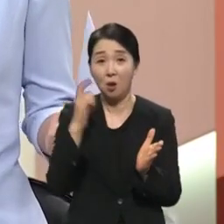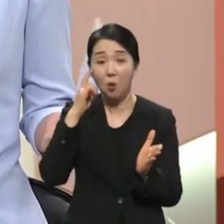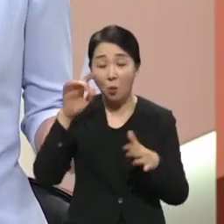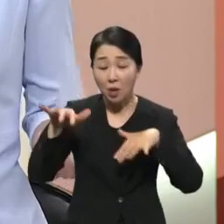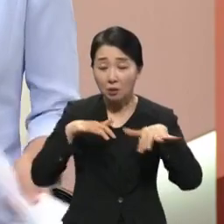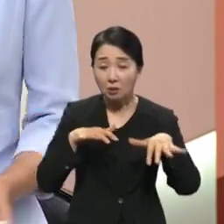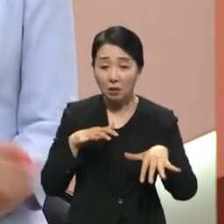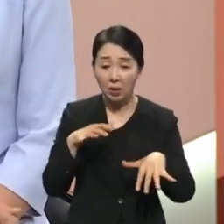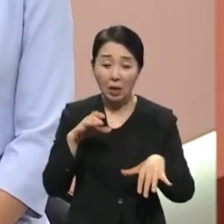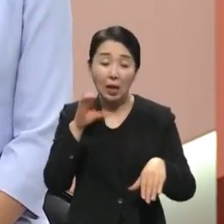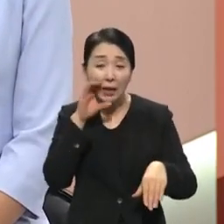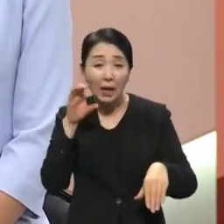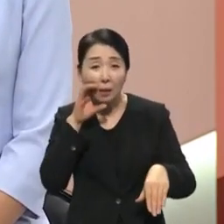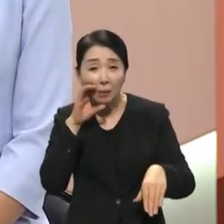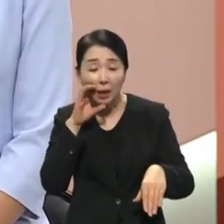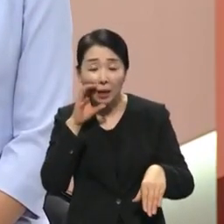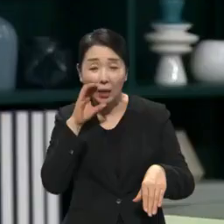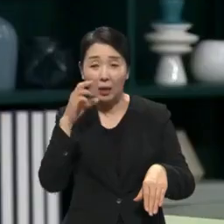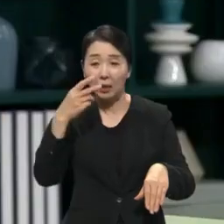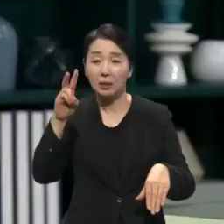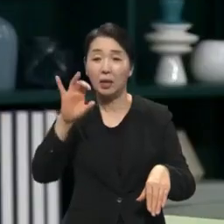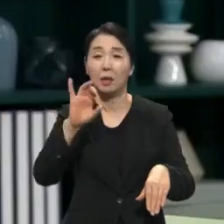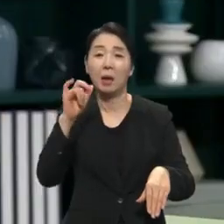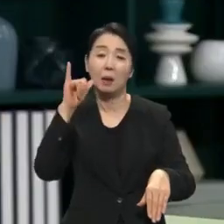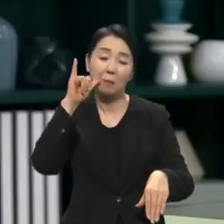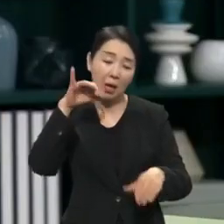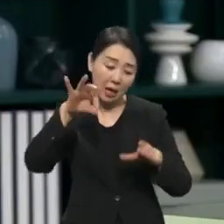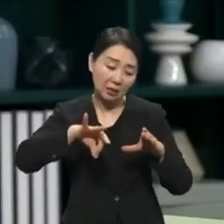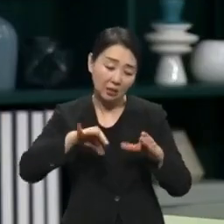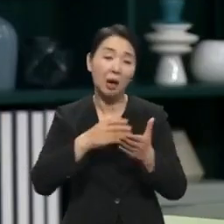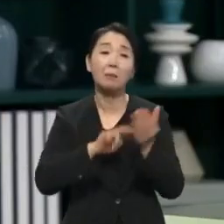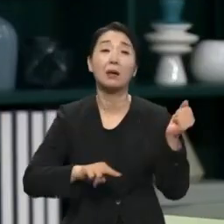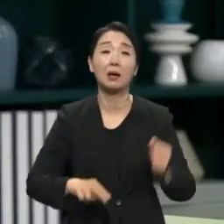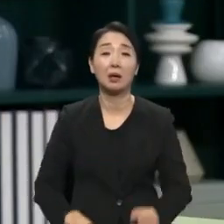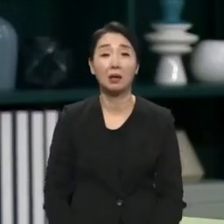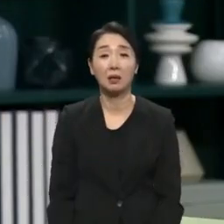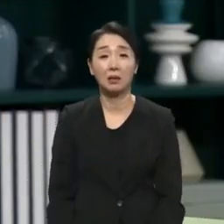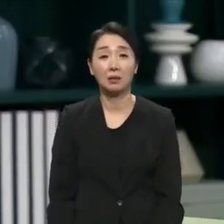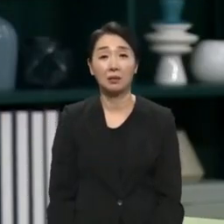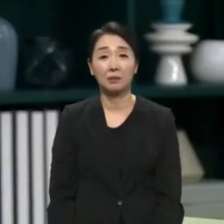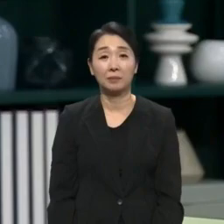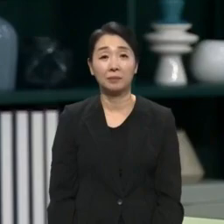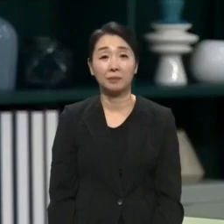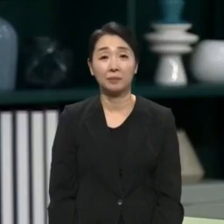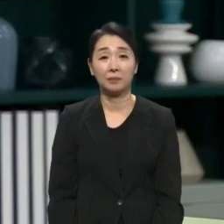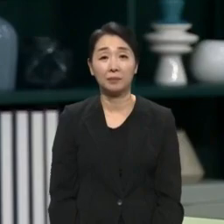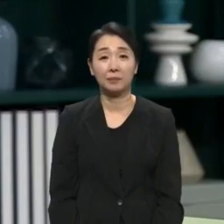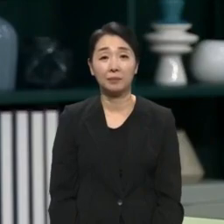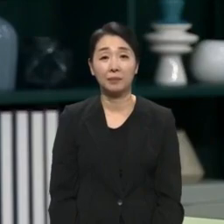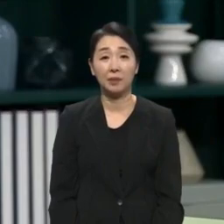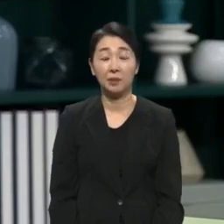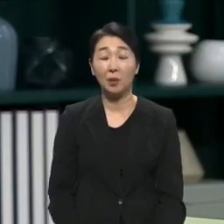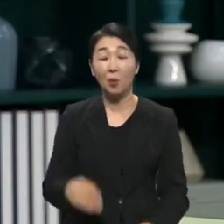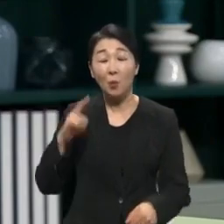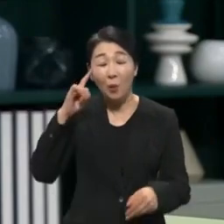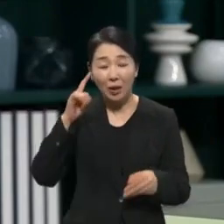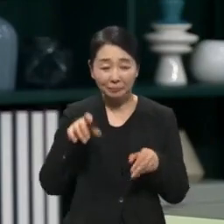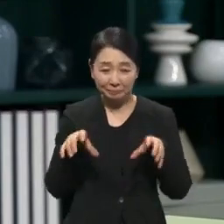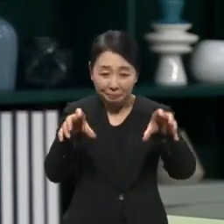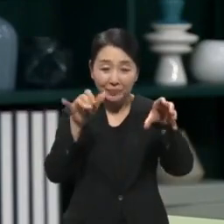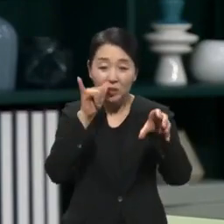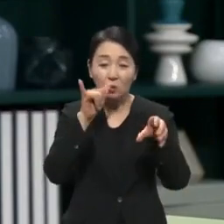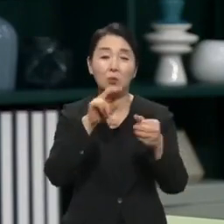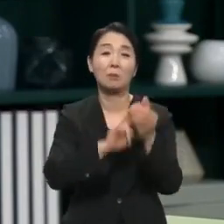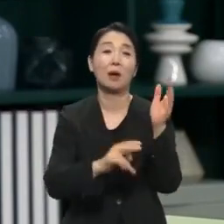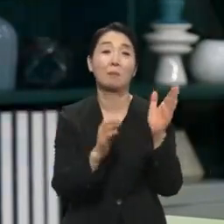대마차를 팔았던 거죠 파타야 최고 유흥가 그 워킹스트리트 있는 대만 카페였고요 실제로도 요즘에